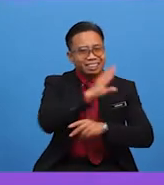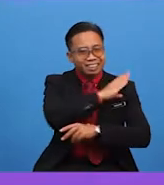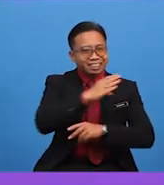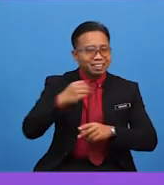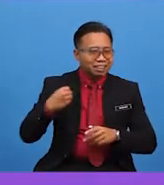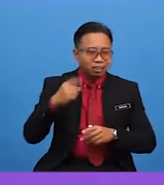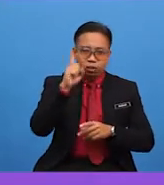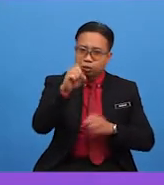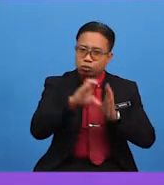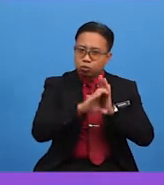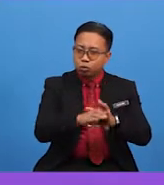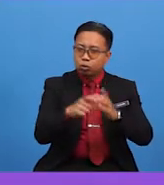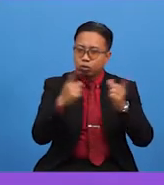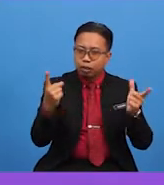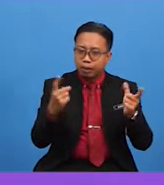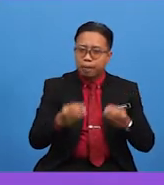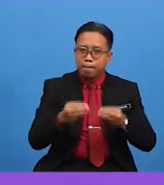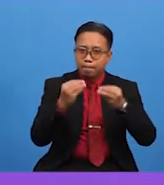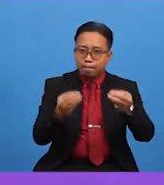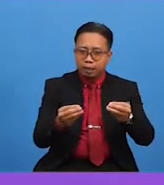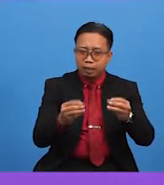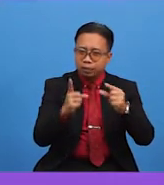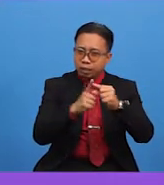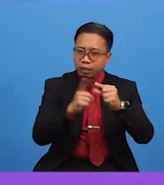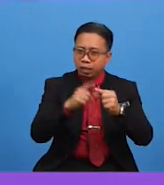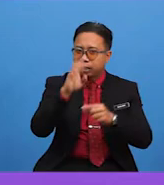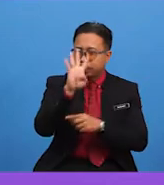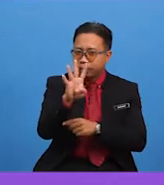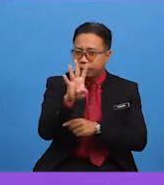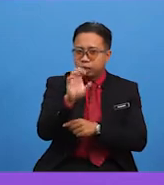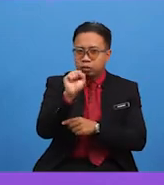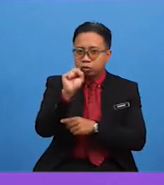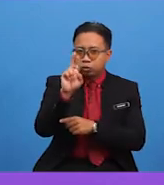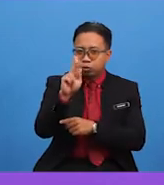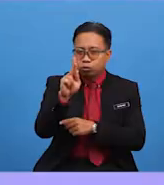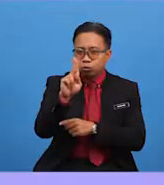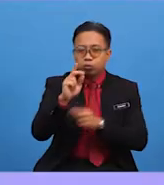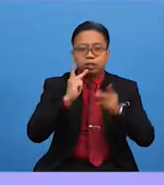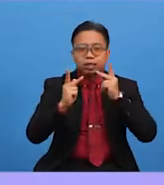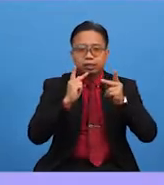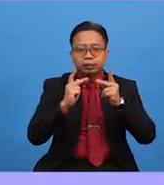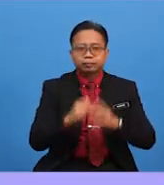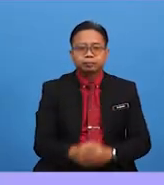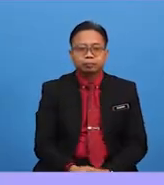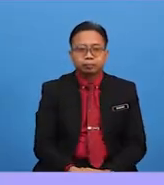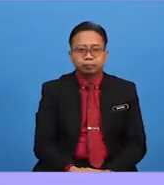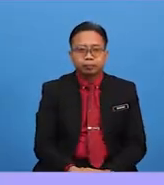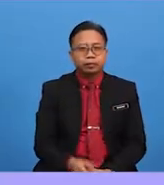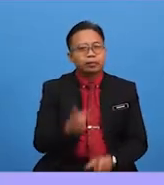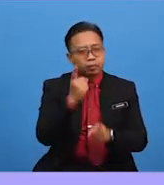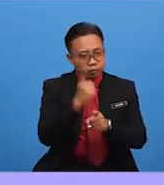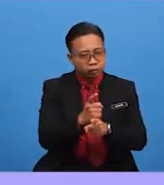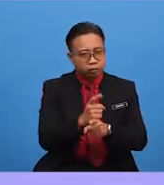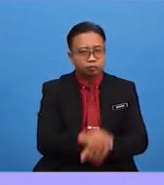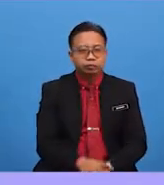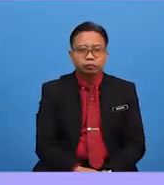dan satu contoh lain bagi perkataan empat suku kata. Ya,